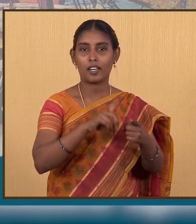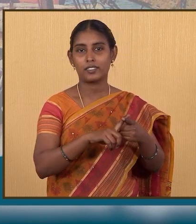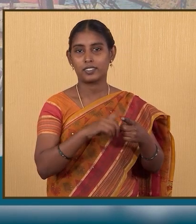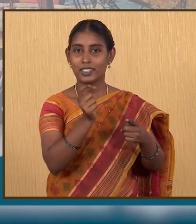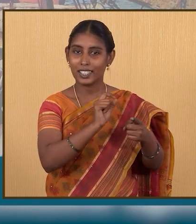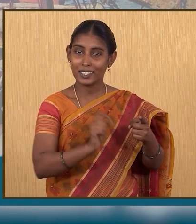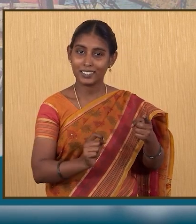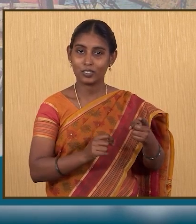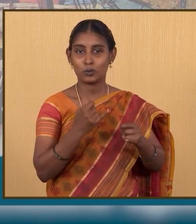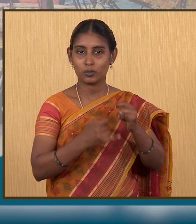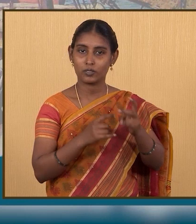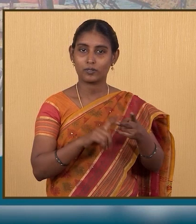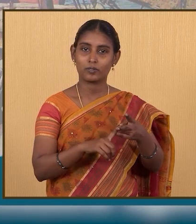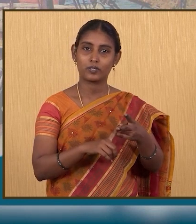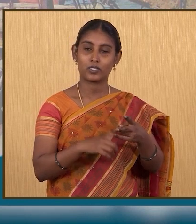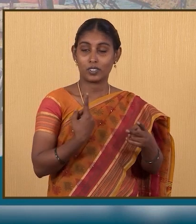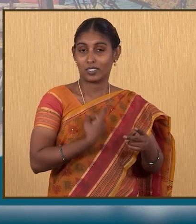இலக்கியங்கள், கையெழுத்து பிரதிகள்,